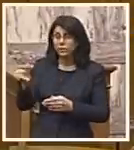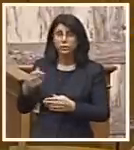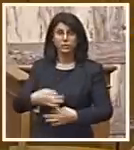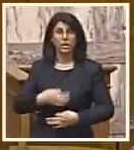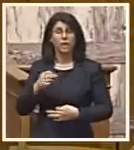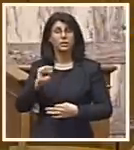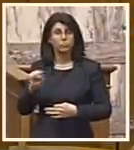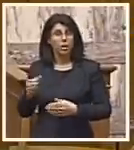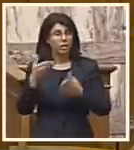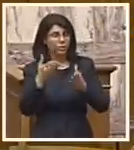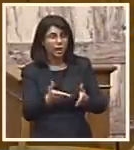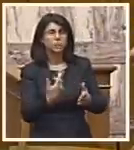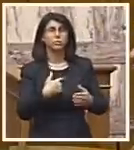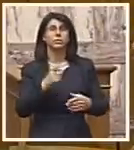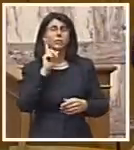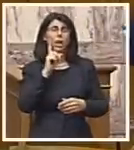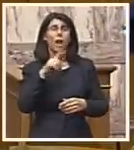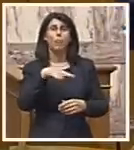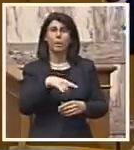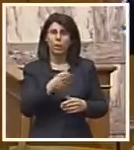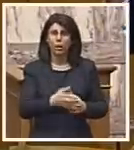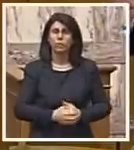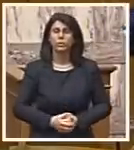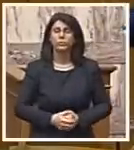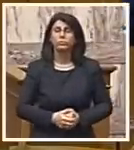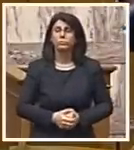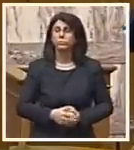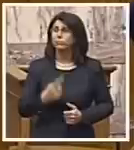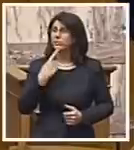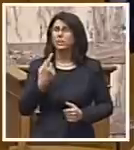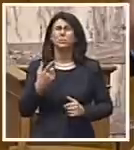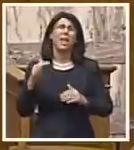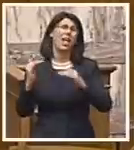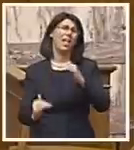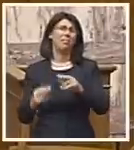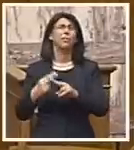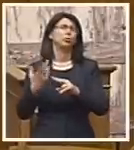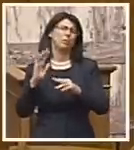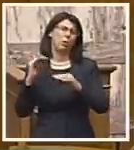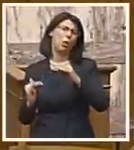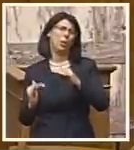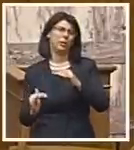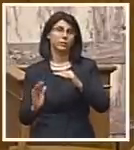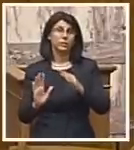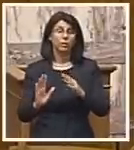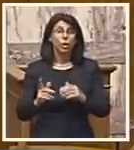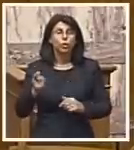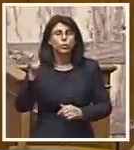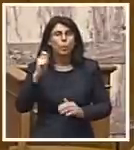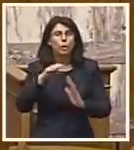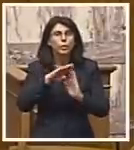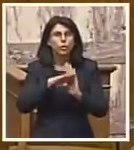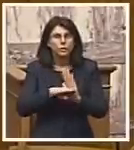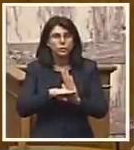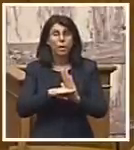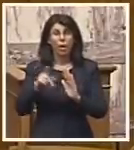εσείς κύριε Παπαρίγα είπατε ότι είναι δευτερεύουσα σημασίας. Μα το πολιτικό σύστημα ζητά